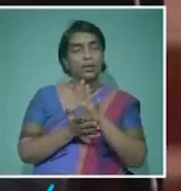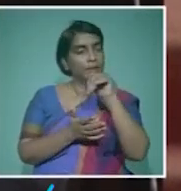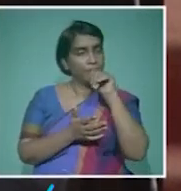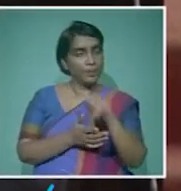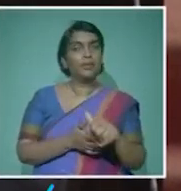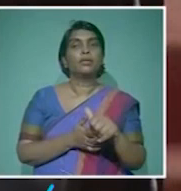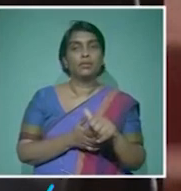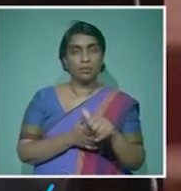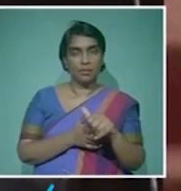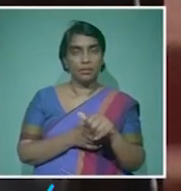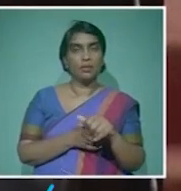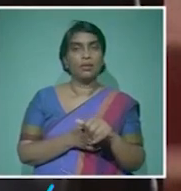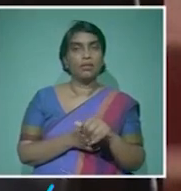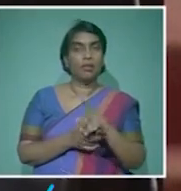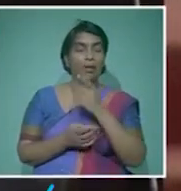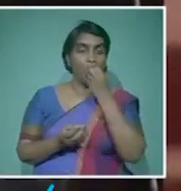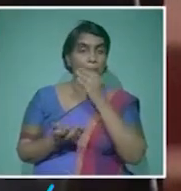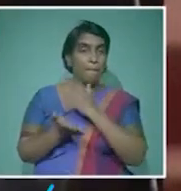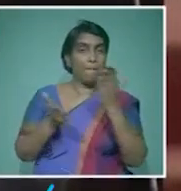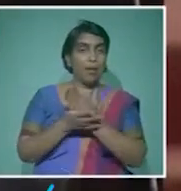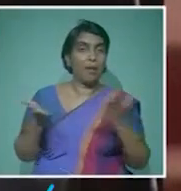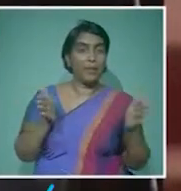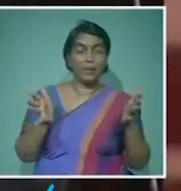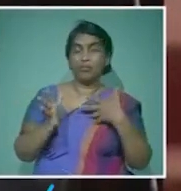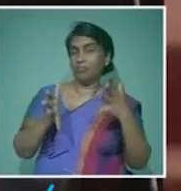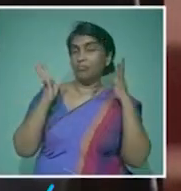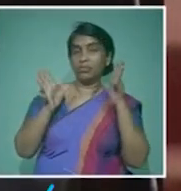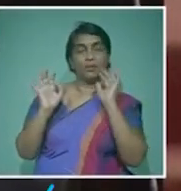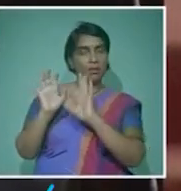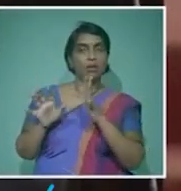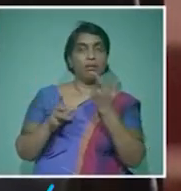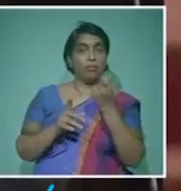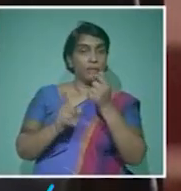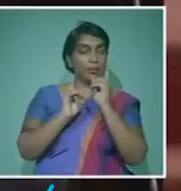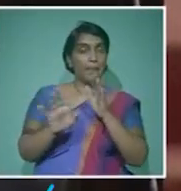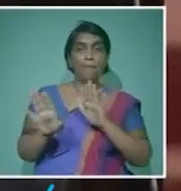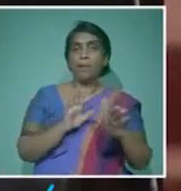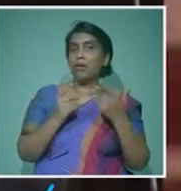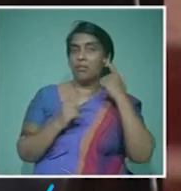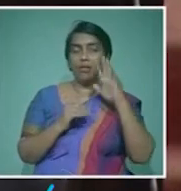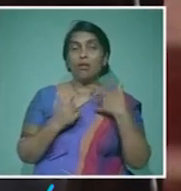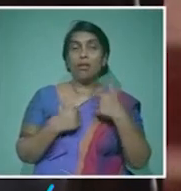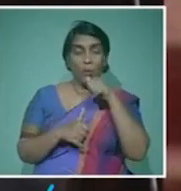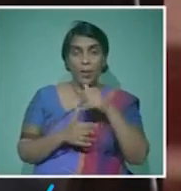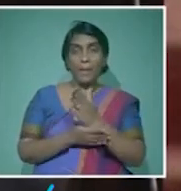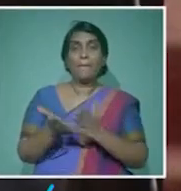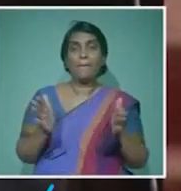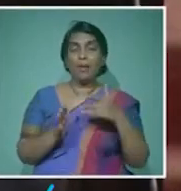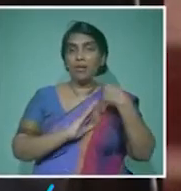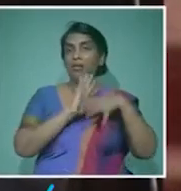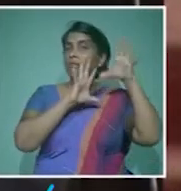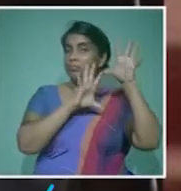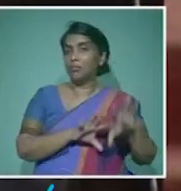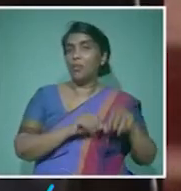අපිට වහන්න මෙහෙ තියෙන්න ඕන. නමුත් අපි අර මිලකට යන්න තාම බලාපොරොත්තු නැති අපිට අවශ්‍ය කරන පිටි ප්‍රමාණය රට තුලට